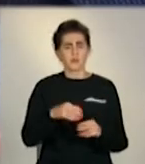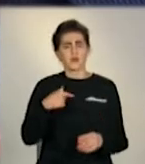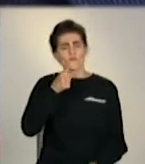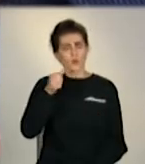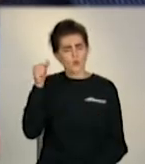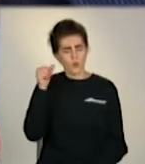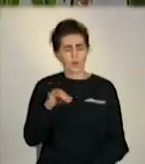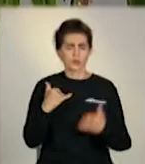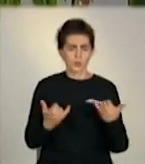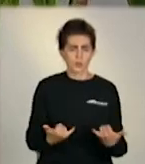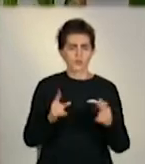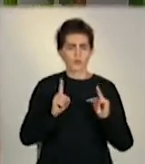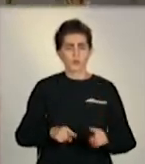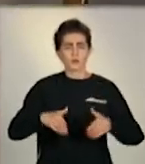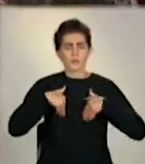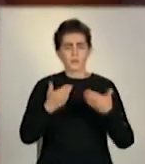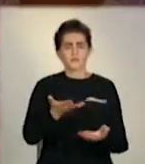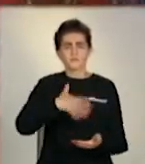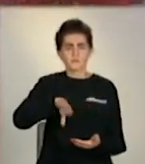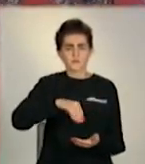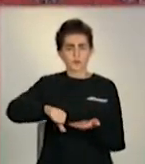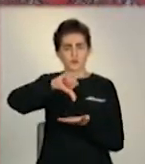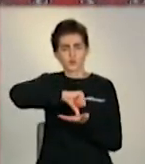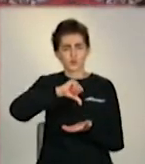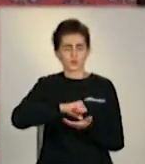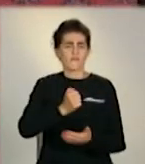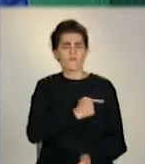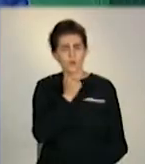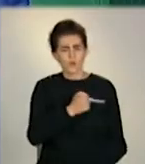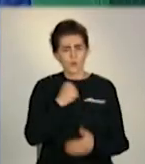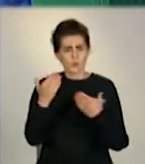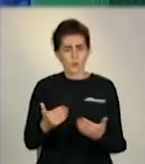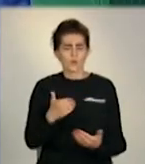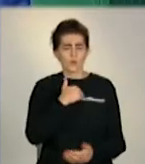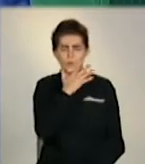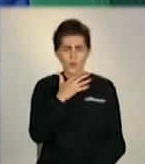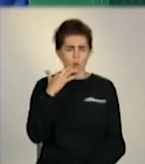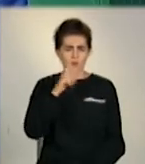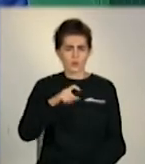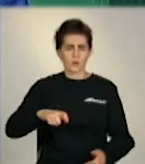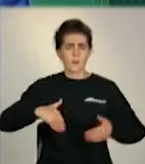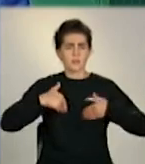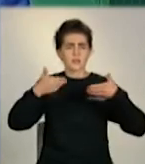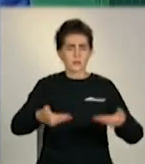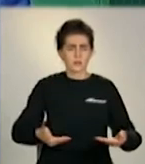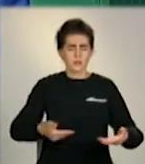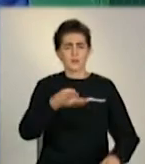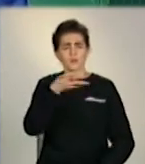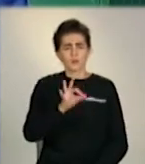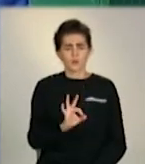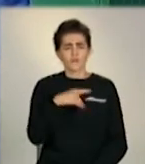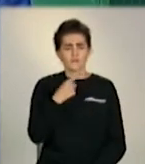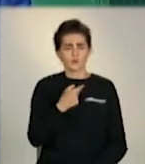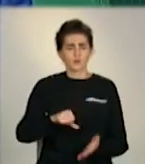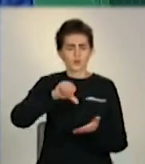також поздравляємо кожного з учасників бойових дій. Звісно, хотілося б багатьох людей поздравити, але, к сожалению,